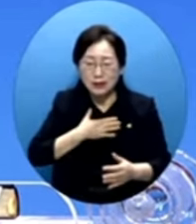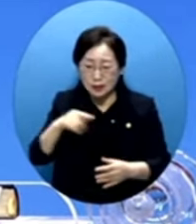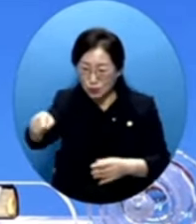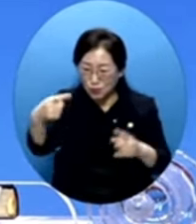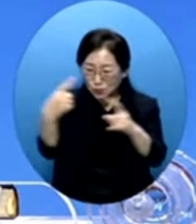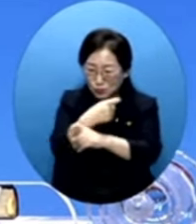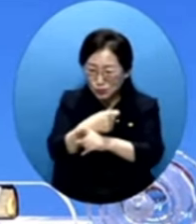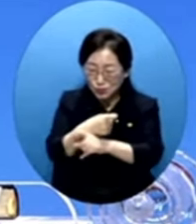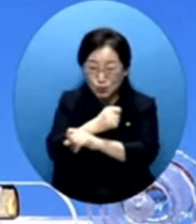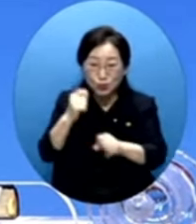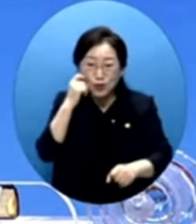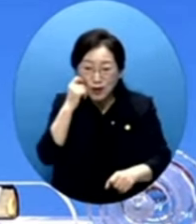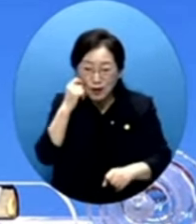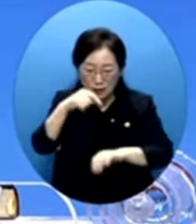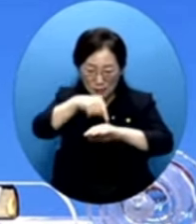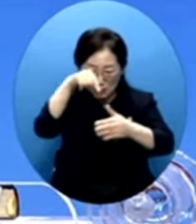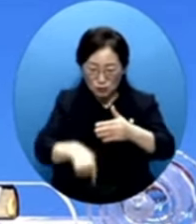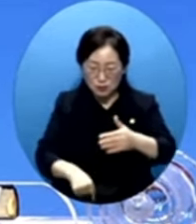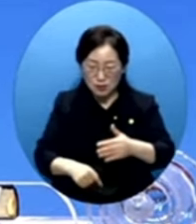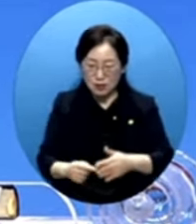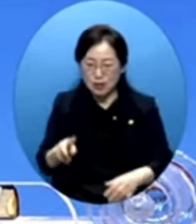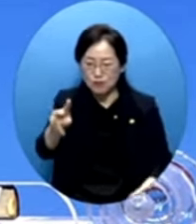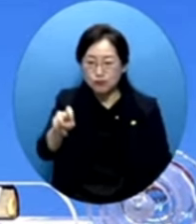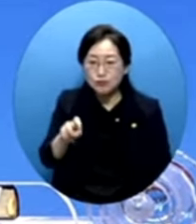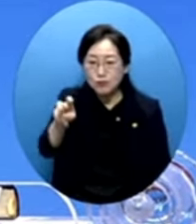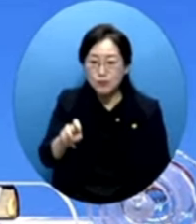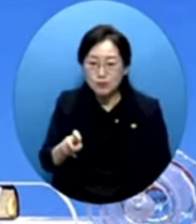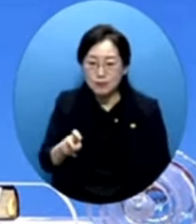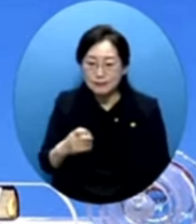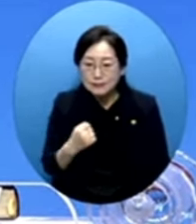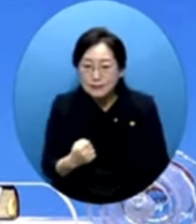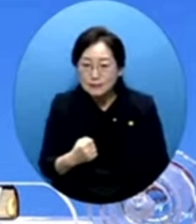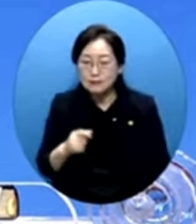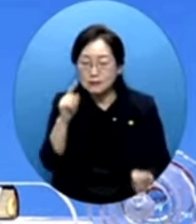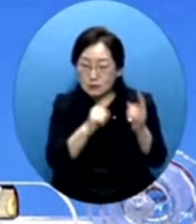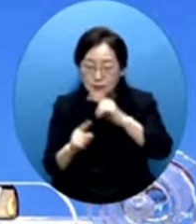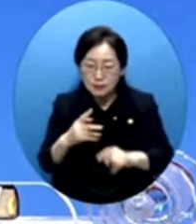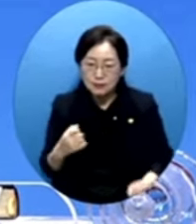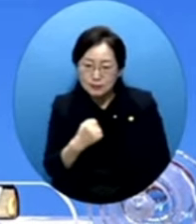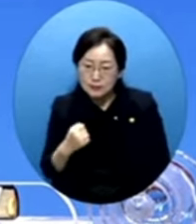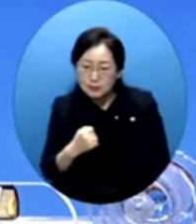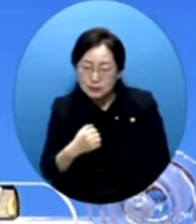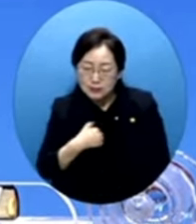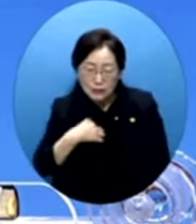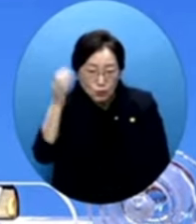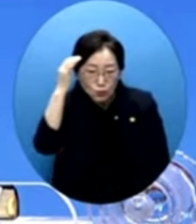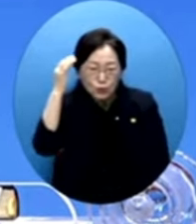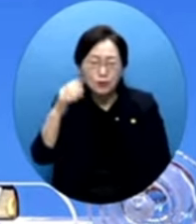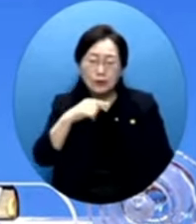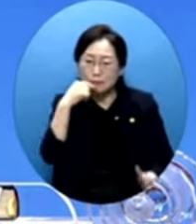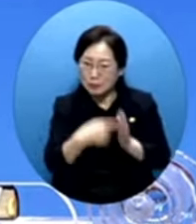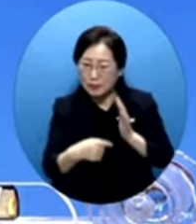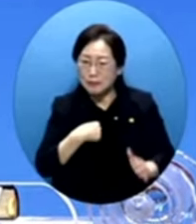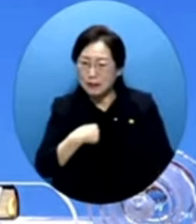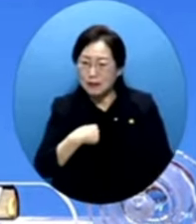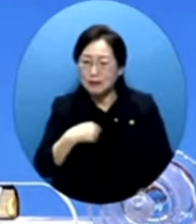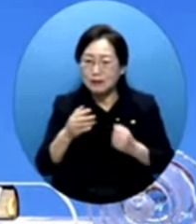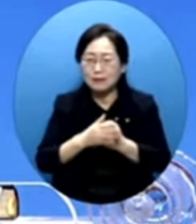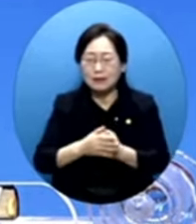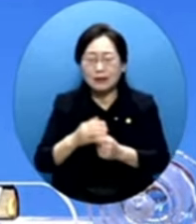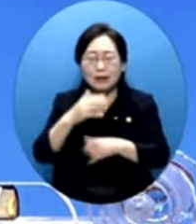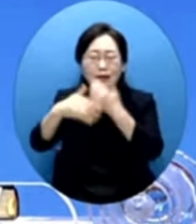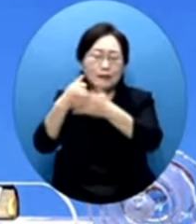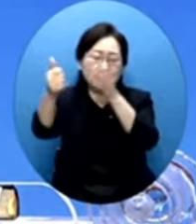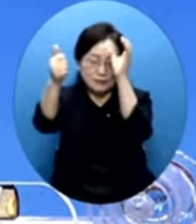못하는 내 마음 속에 있는이 미움이 이 내 마음속에는이 상처가 끊임없이 나를 괴롭 터 있데 이제 하나님께 다 맡기고 그를